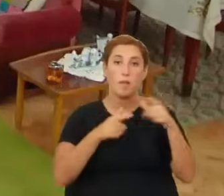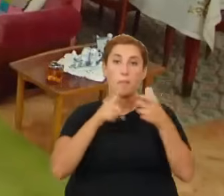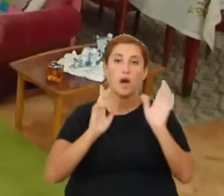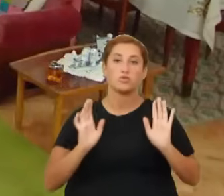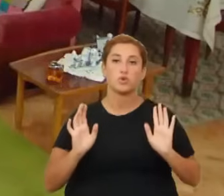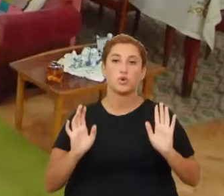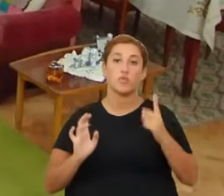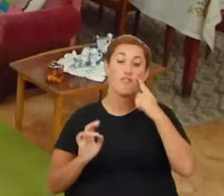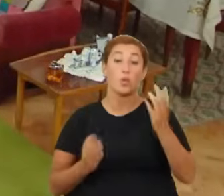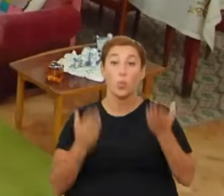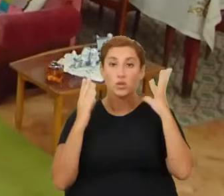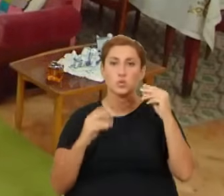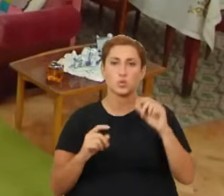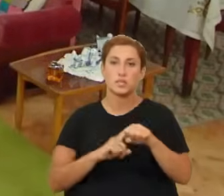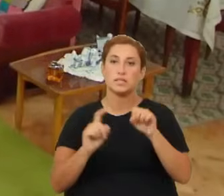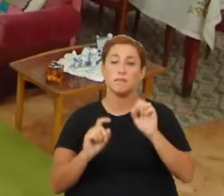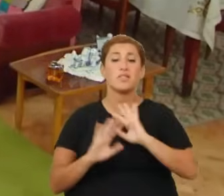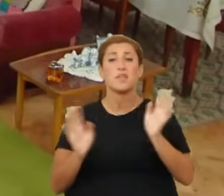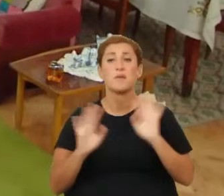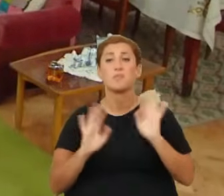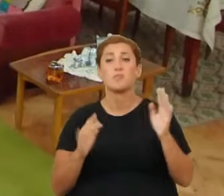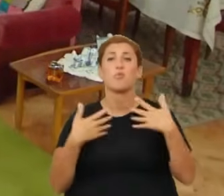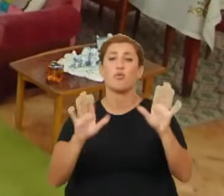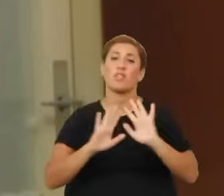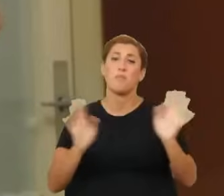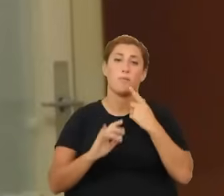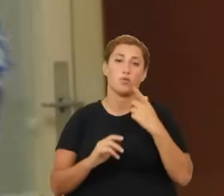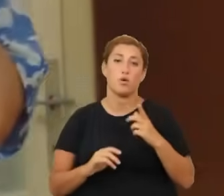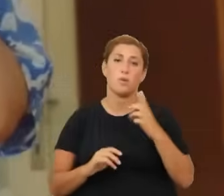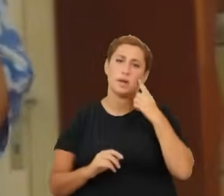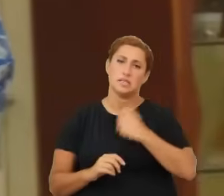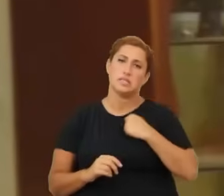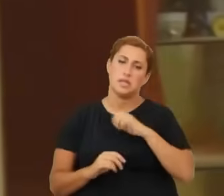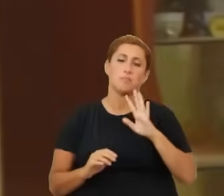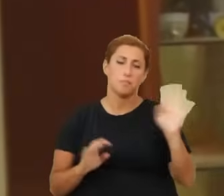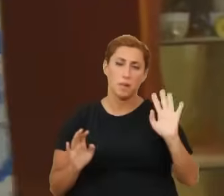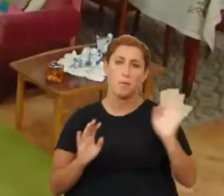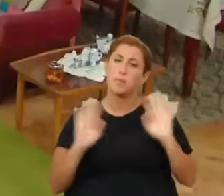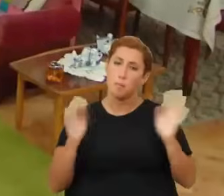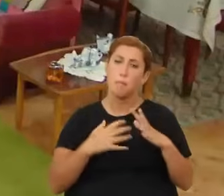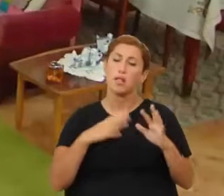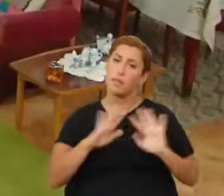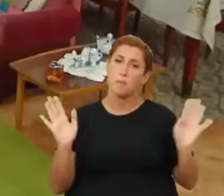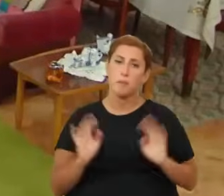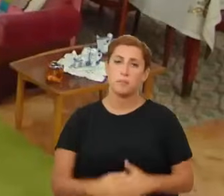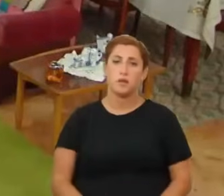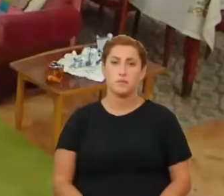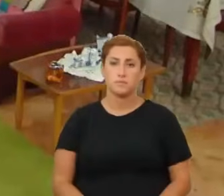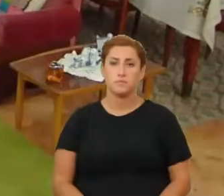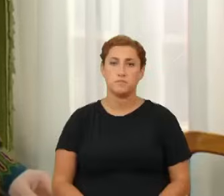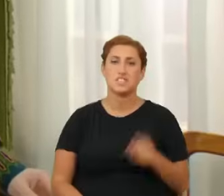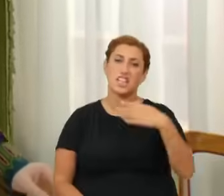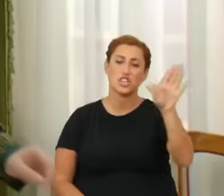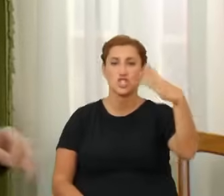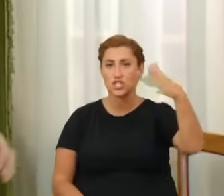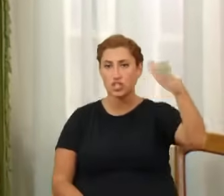burada. Allah bile uyanırsa çok fena olur. Bak. Ya tamam hala, yap sana. Tamam diyorum ya. Oraları bak, kızarım. Tamam, karıştı. Kızarım. Tamam hala, tamam ya. Hadi sen git